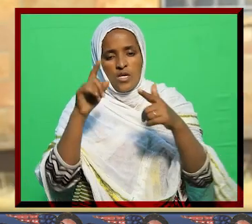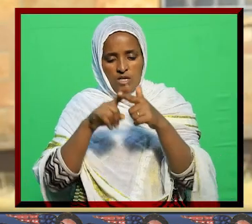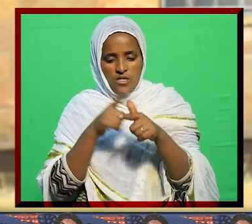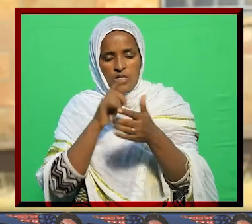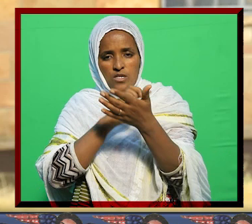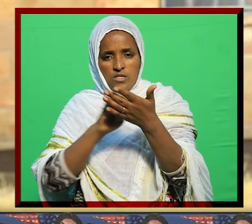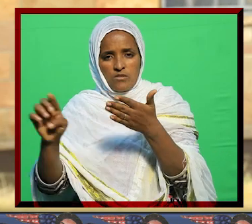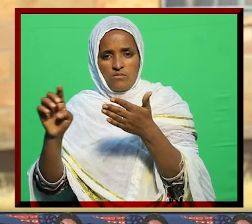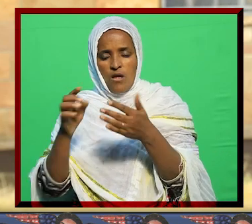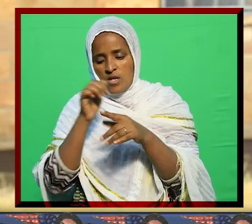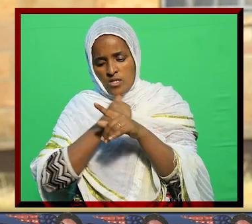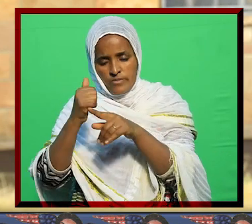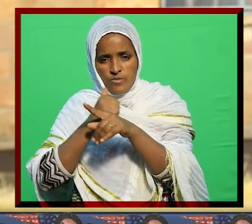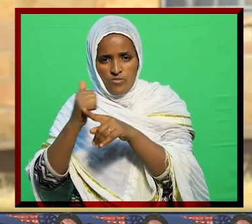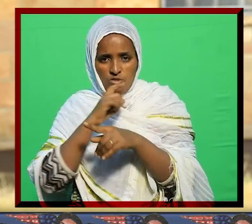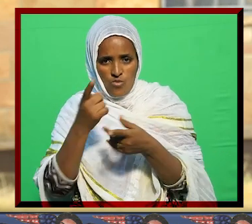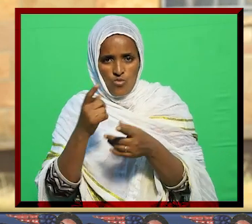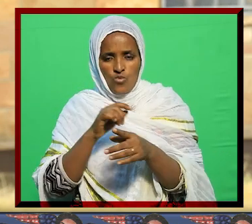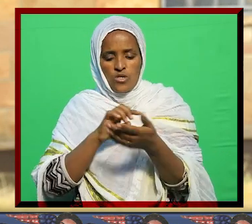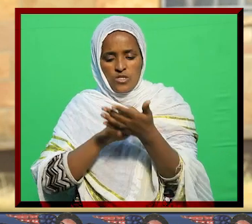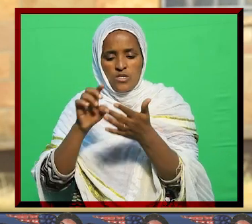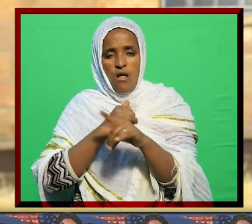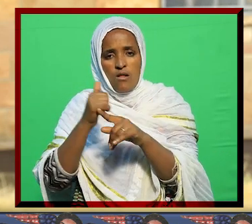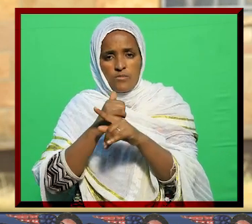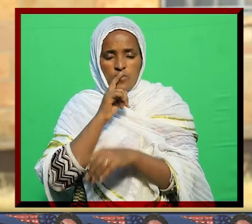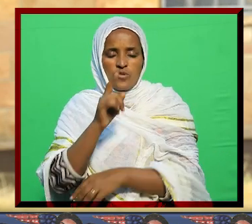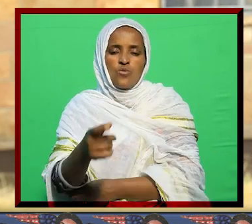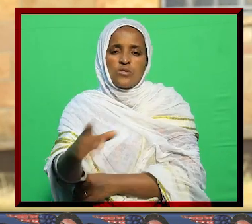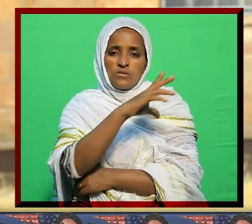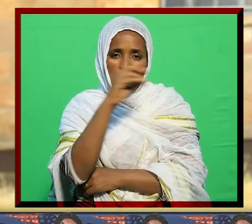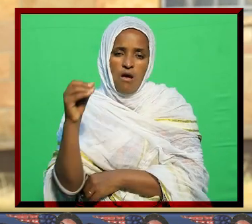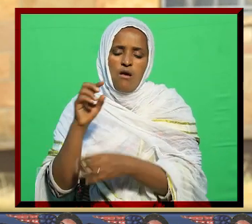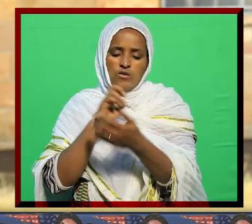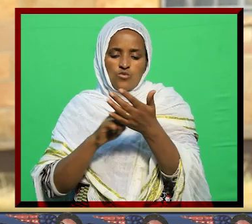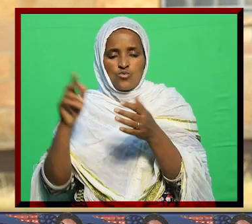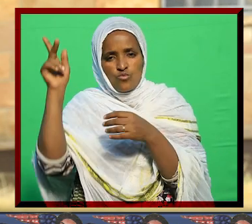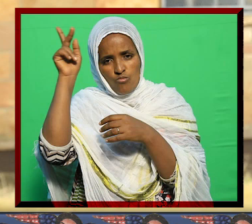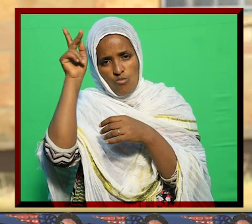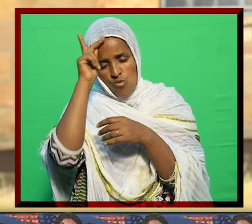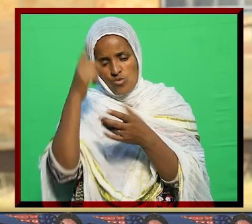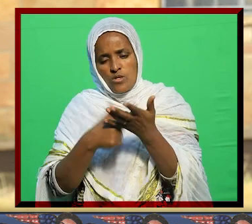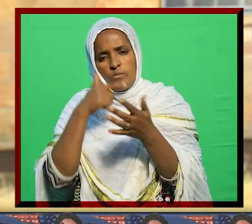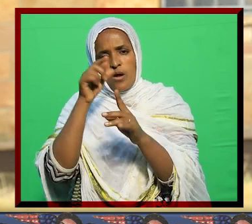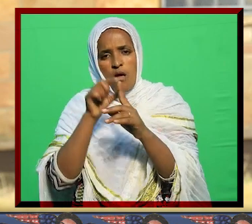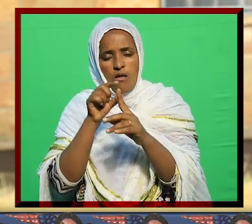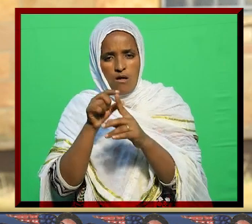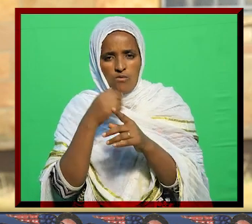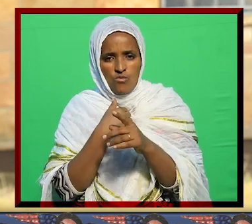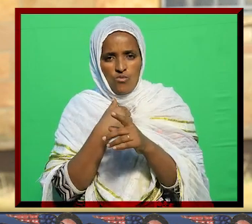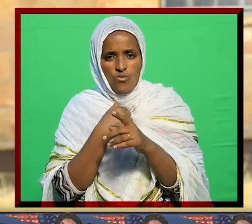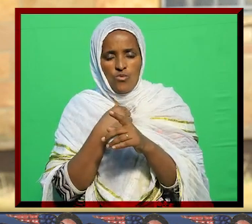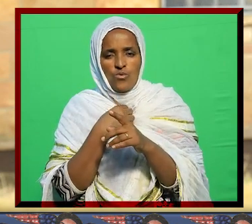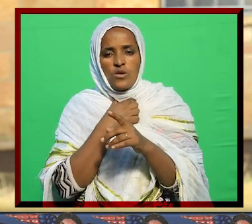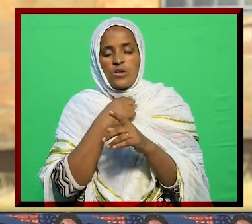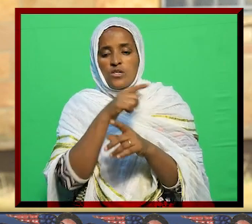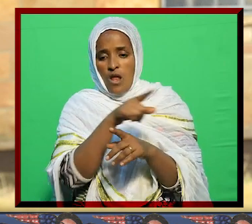እንግዲህ የቅድስና ለምምድ ነው ይሄ የቅድስና ለምምድ ነውና ቅዱስ ጳውሎስ እንዲህ የሚለው ቃል አለ። ወአንተ ሙሳ